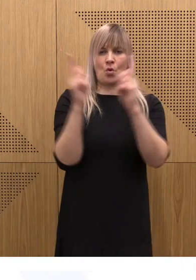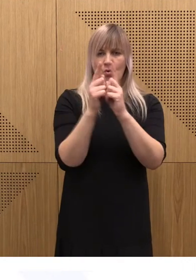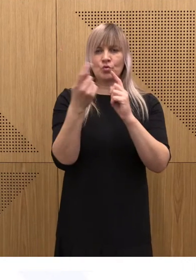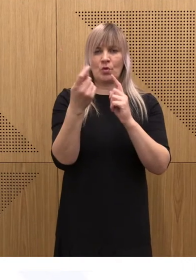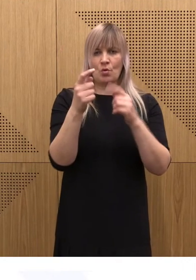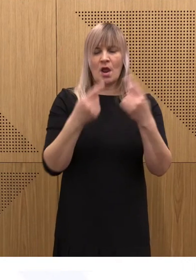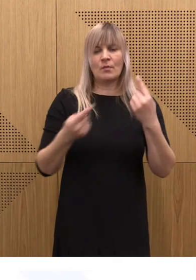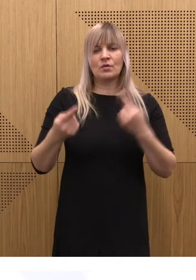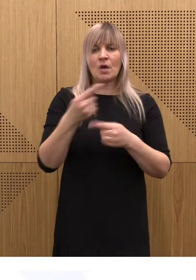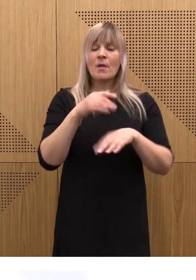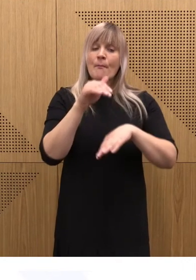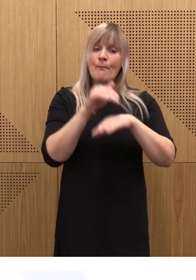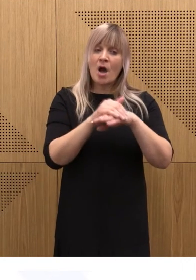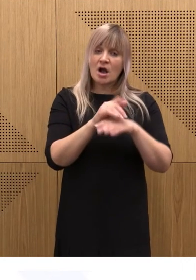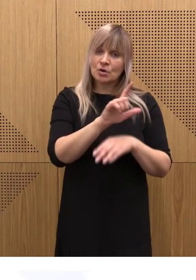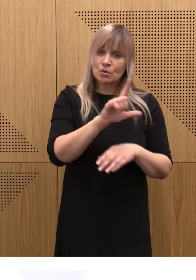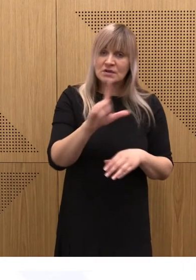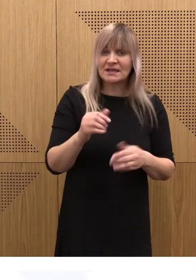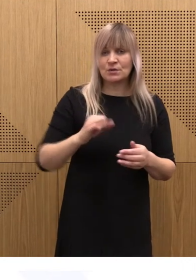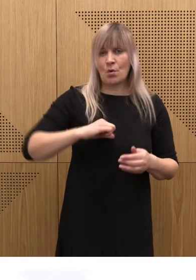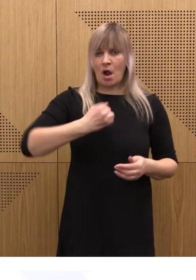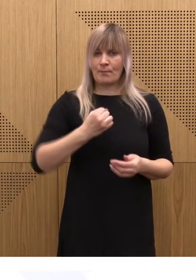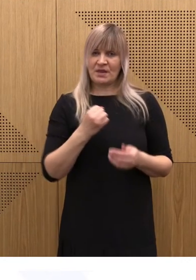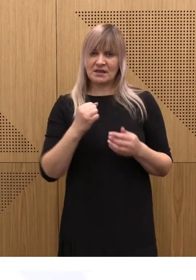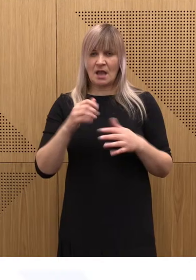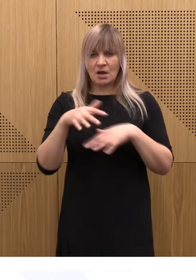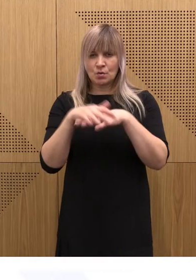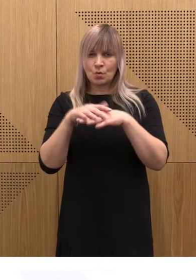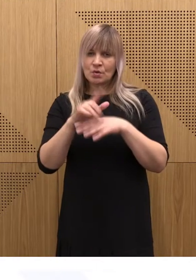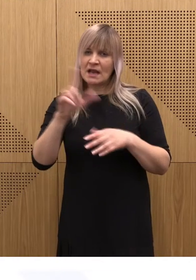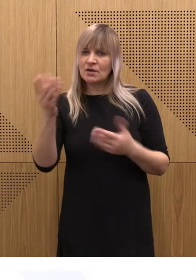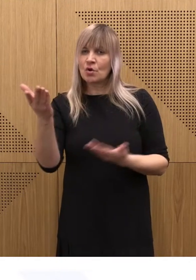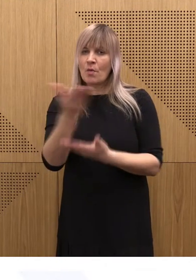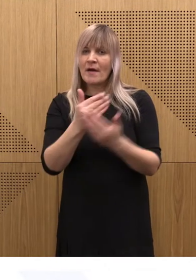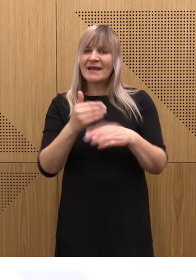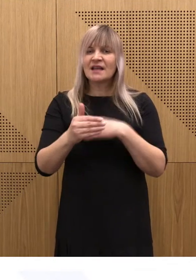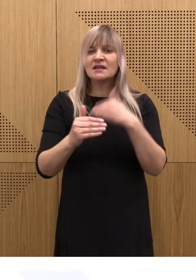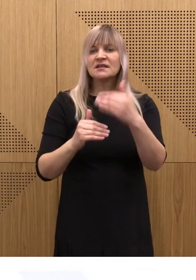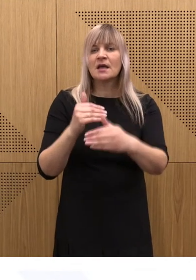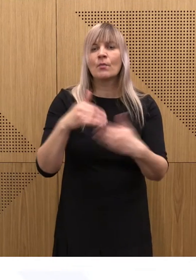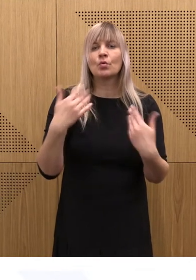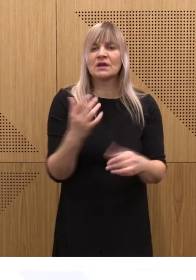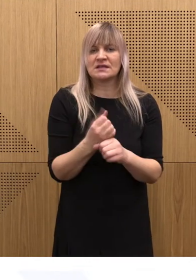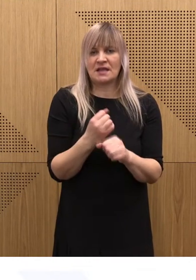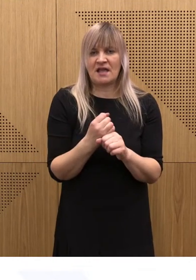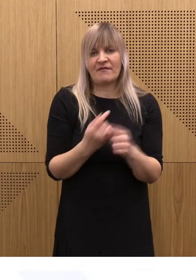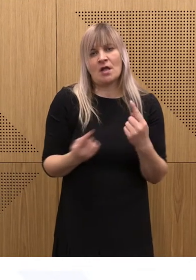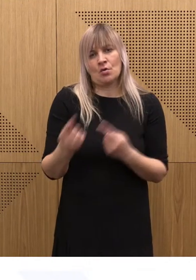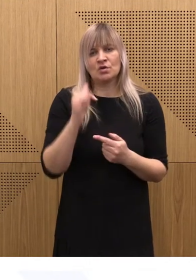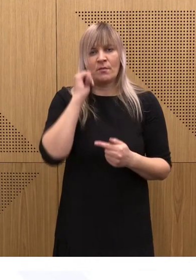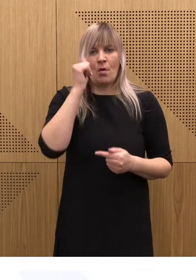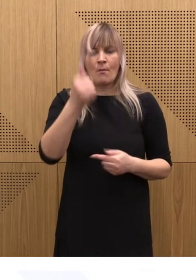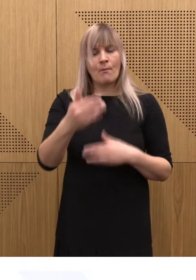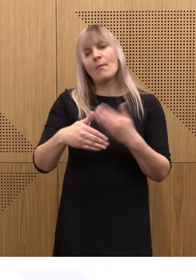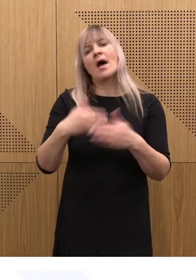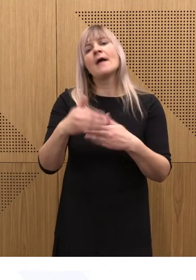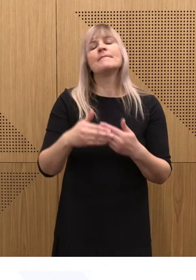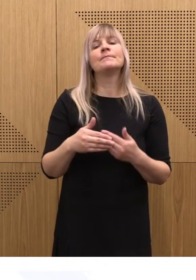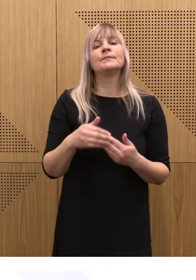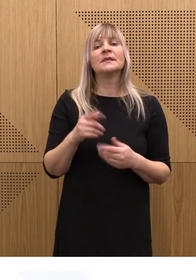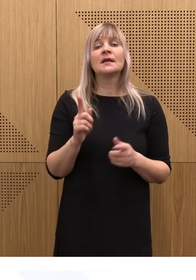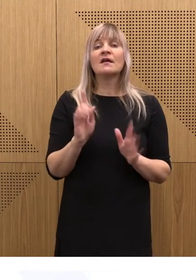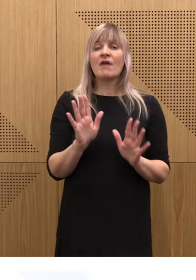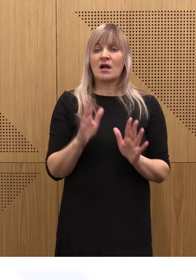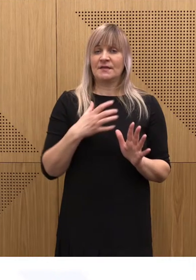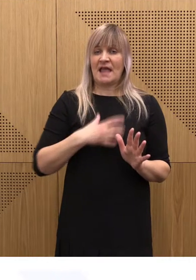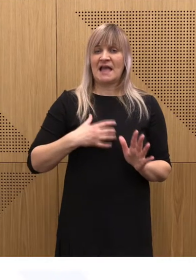keskendutakse Pangandusliidu ja Kapitaliturgude liidu edasistele sammudele. Ja minu mõelest, mis on